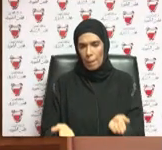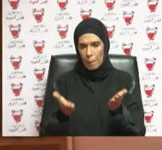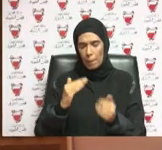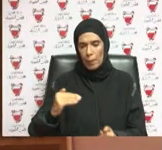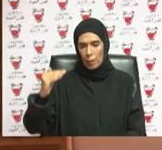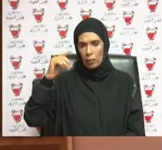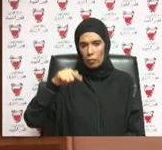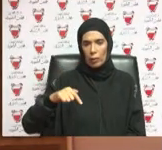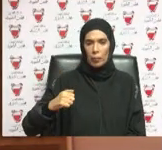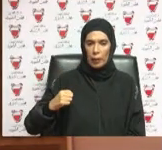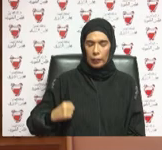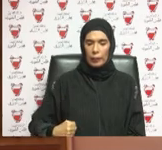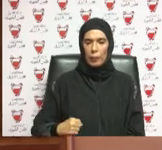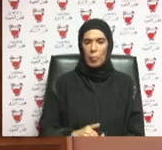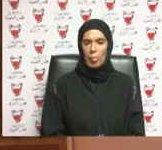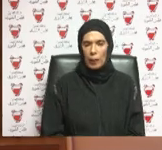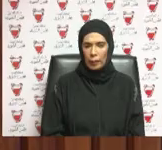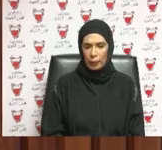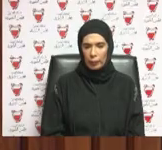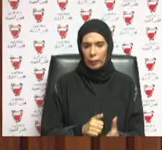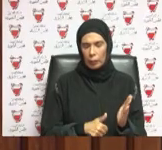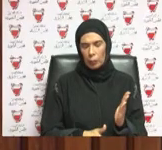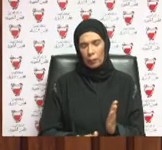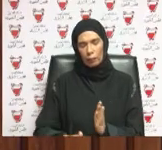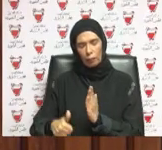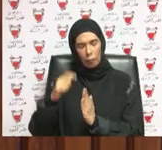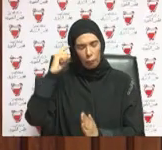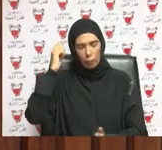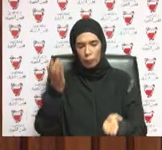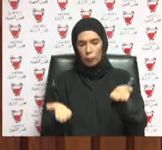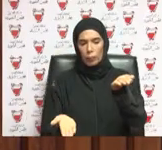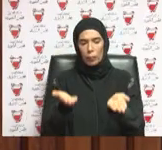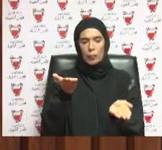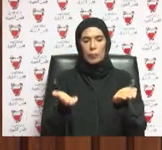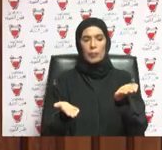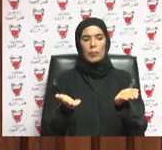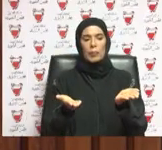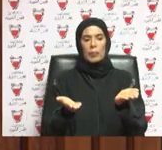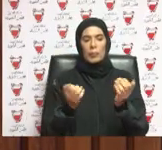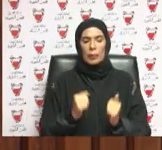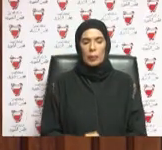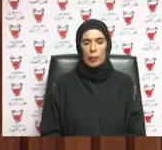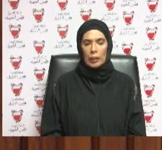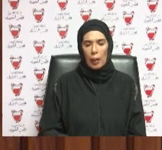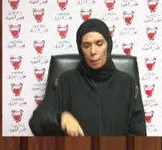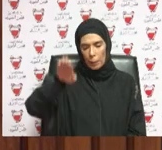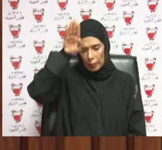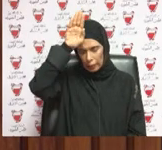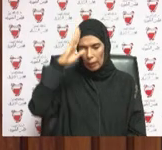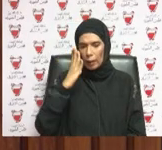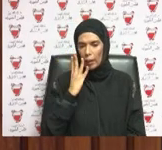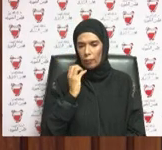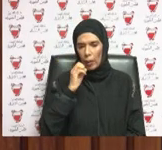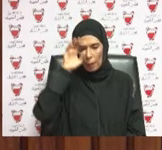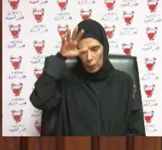في مملكة البحرين في ظل القيادة الحكيمة لحضرة صاحب الجلالة الملك حمد بن عيسى